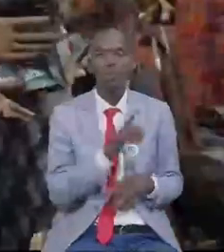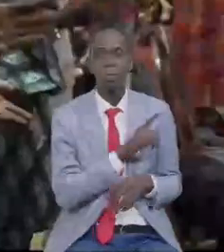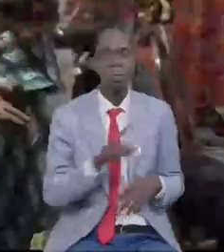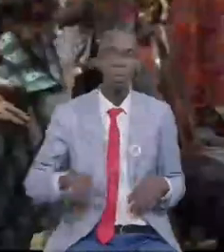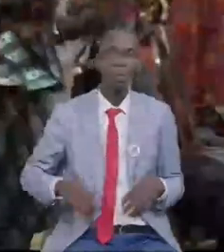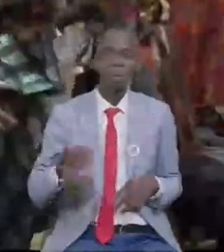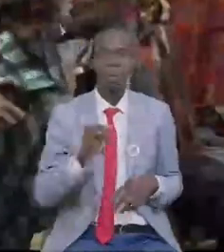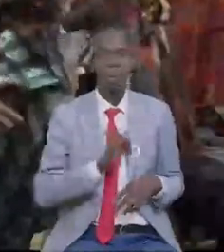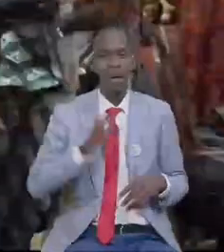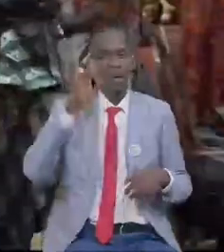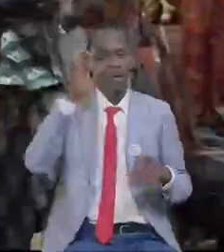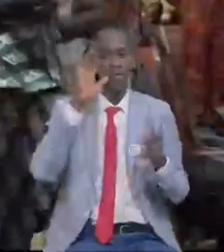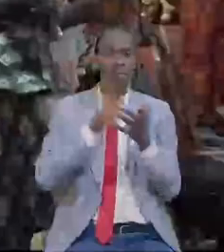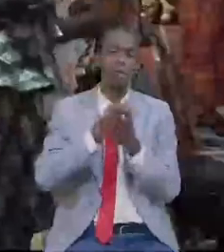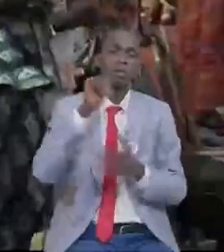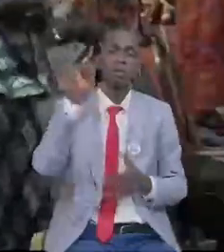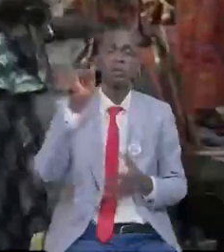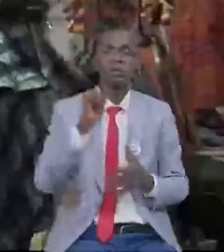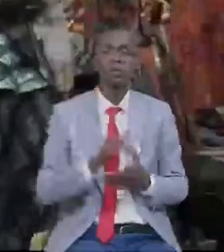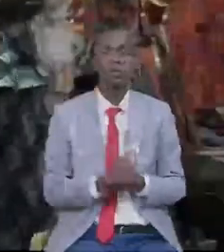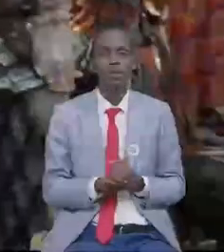Seigneur, je crois.